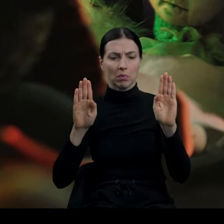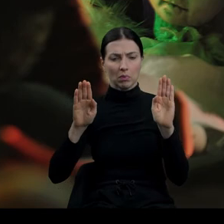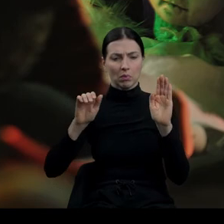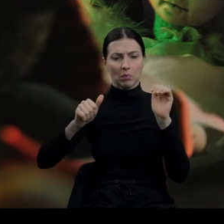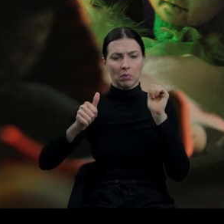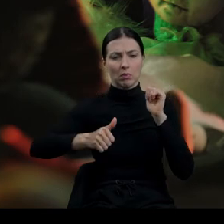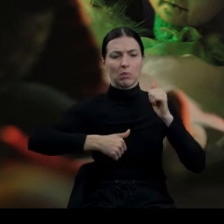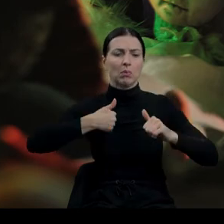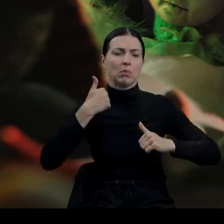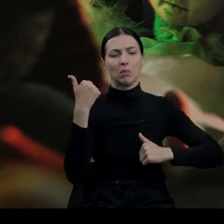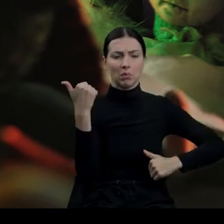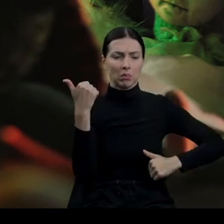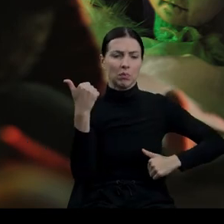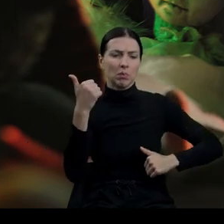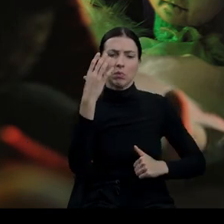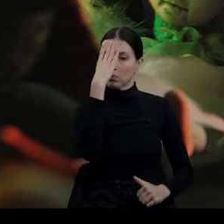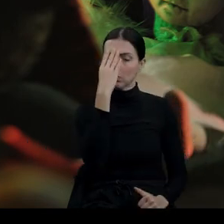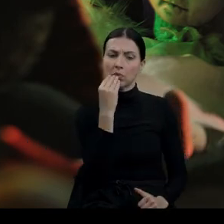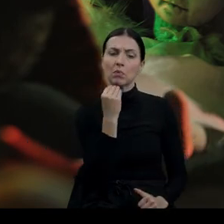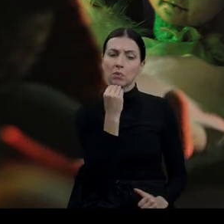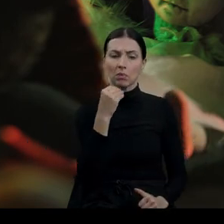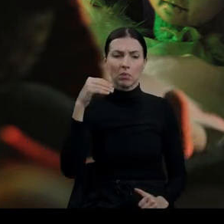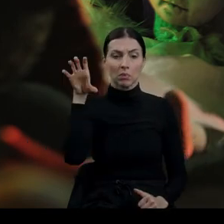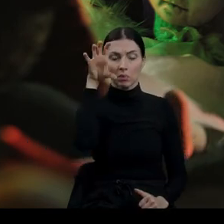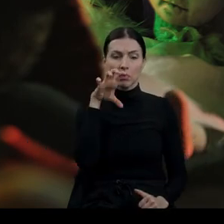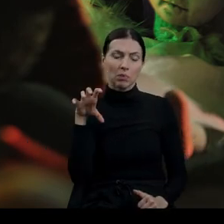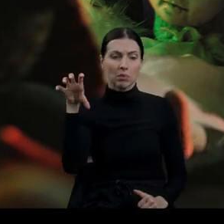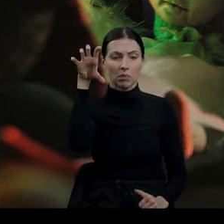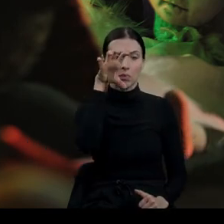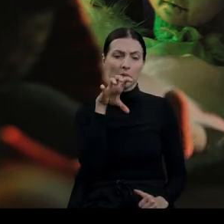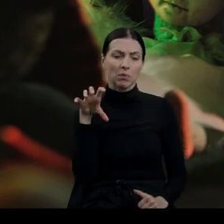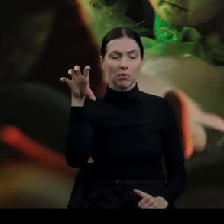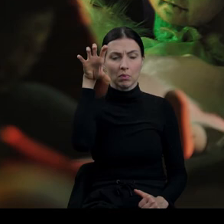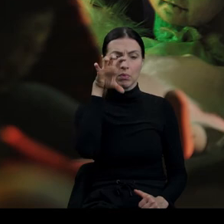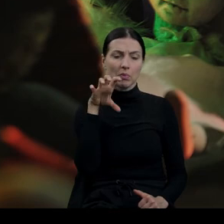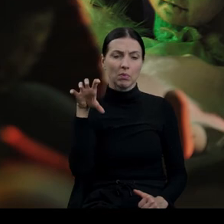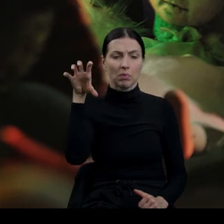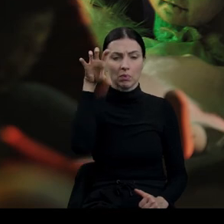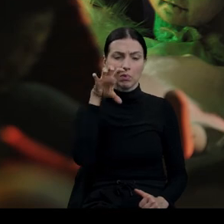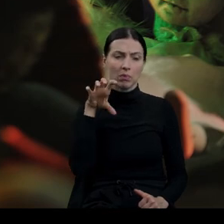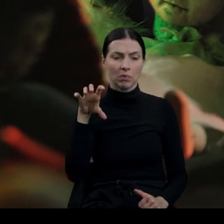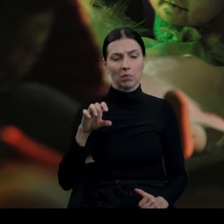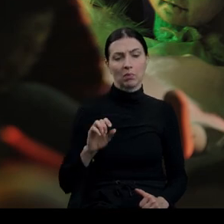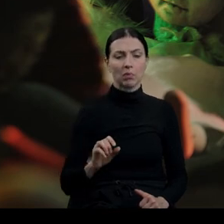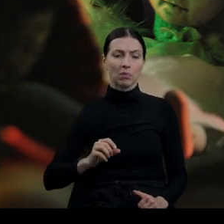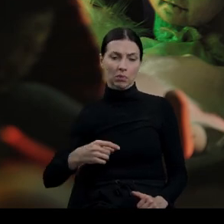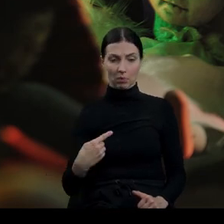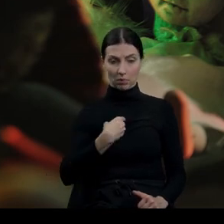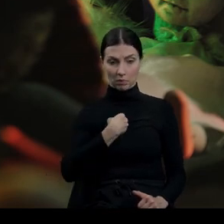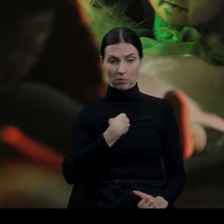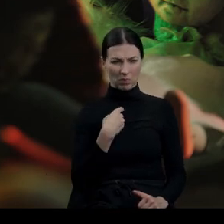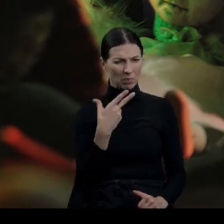Idźmy tym tropem. Jeżeli ja nie bardzo akceptowałem oglądanie tych